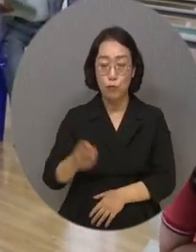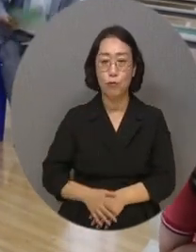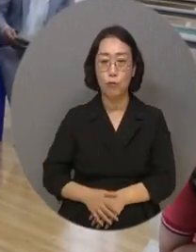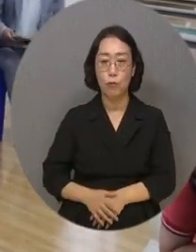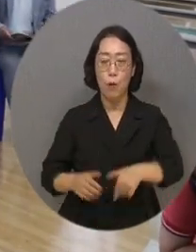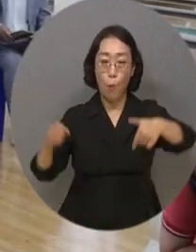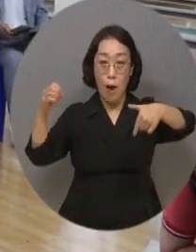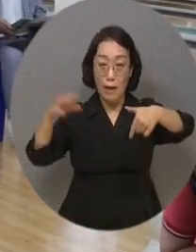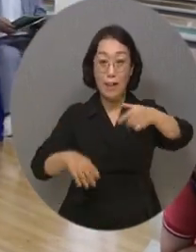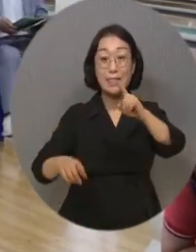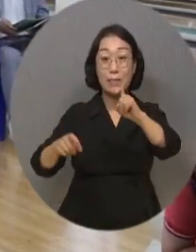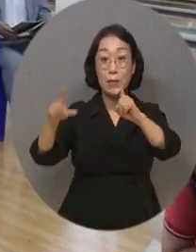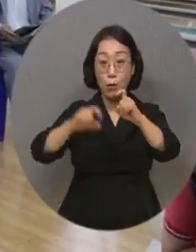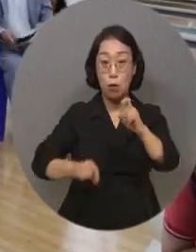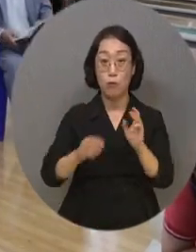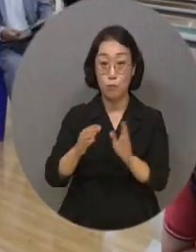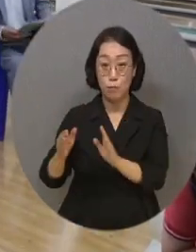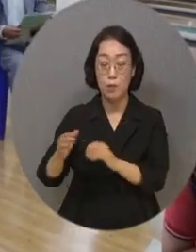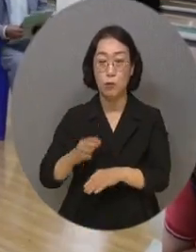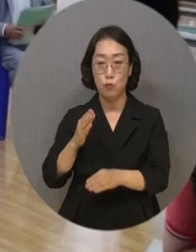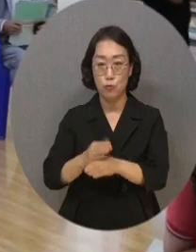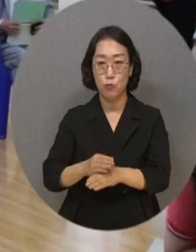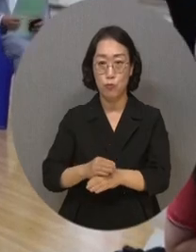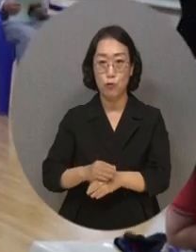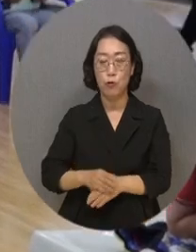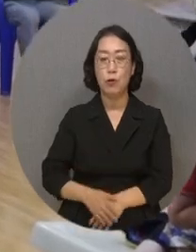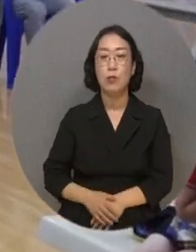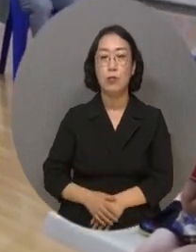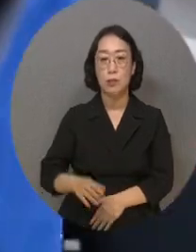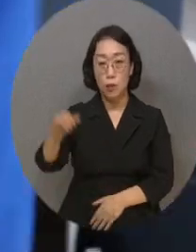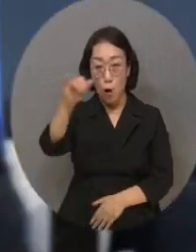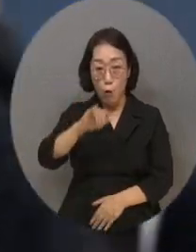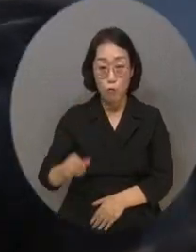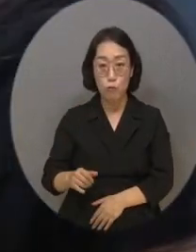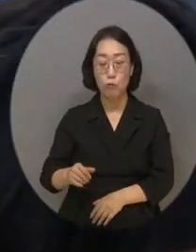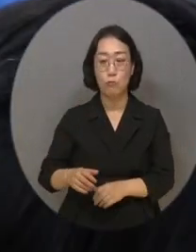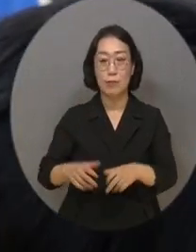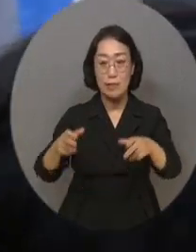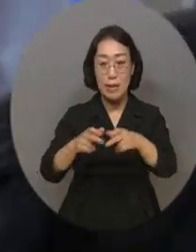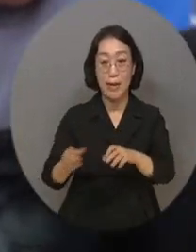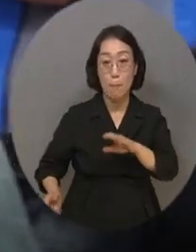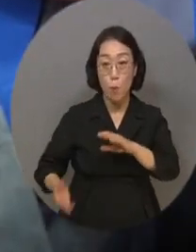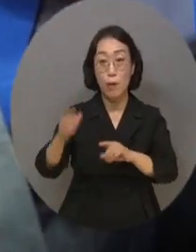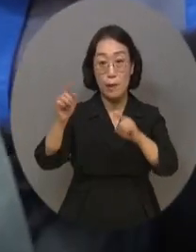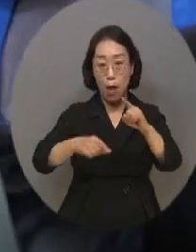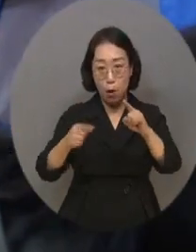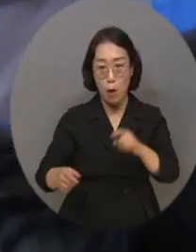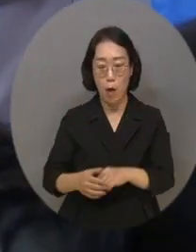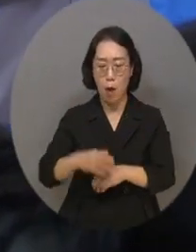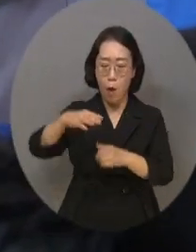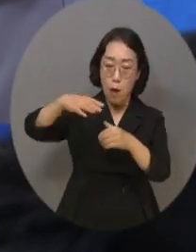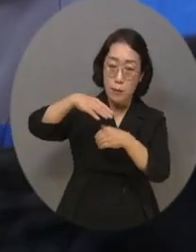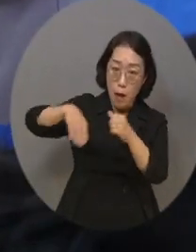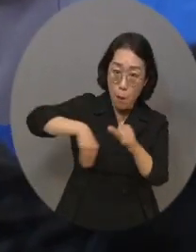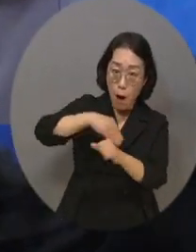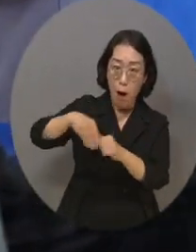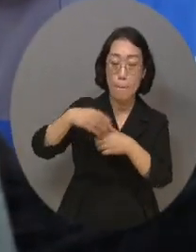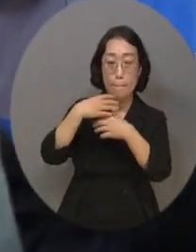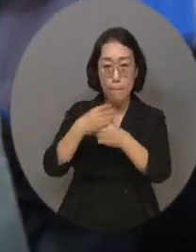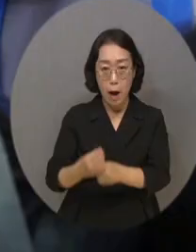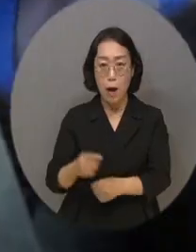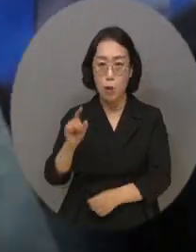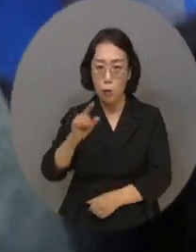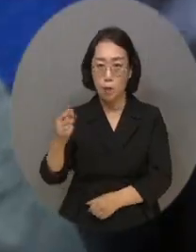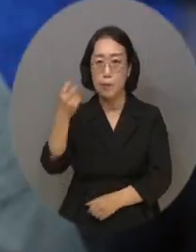광양에서 개최되는 제43회 전국장애인 볼링대회를 대비해 종목별 편의시설과 선수단 필요사항 등을